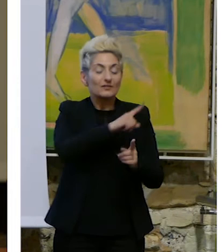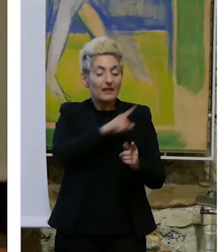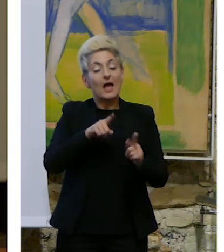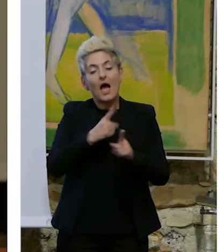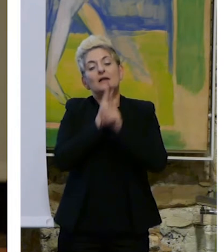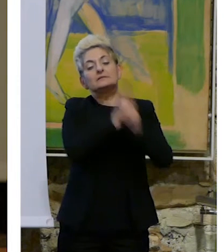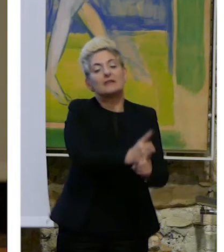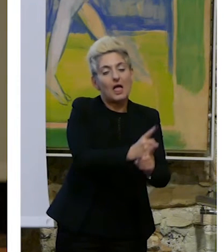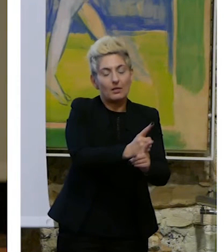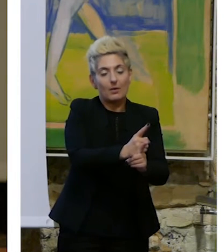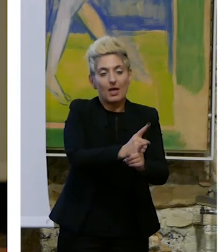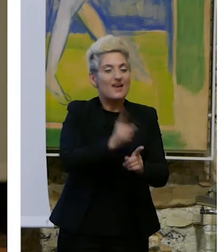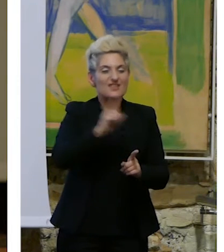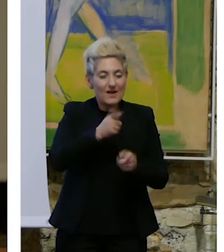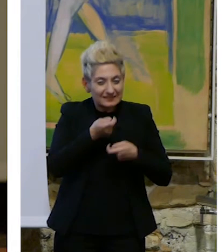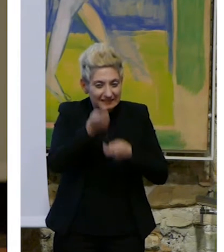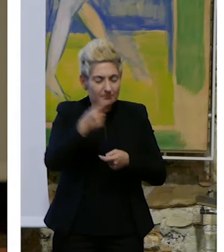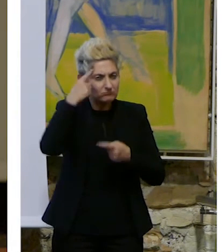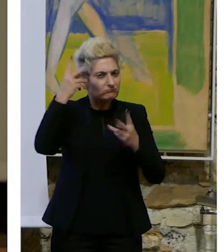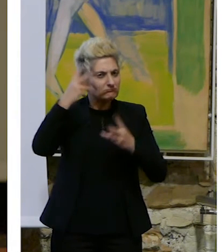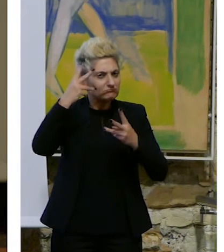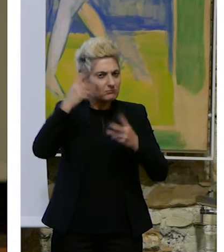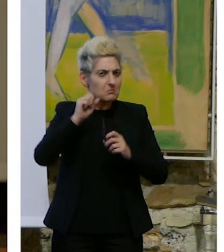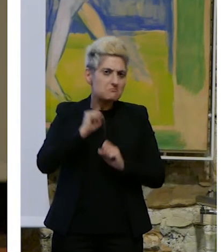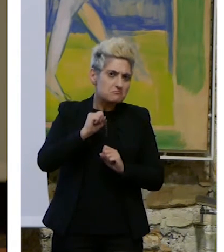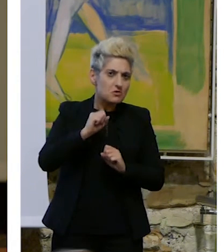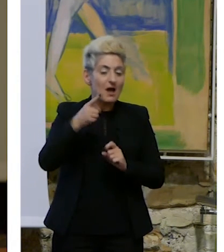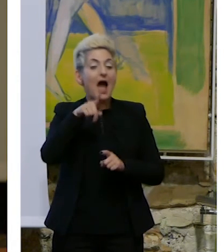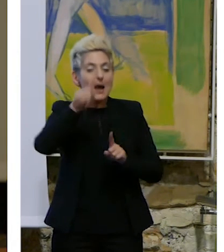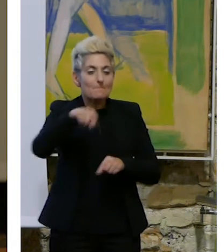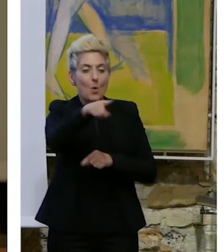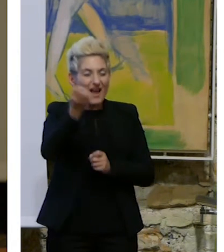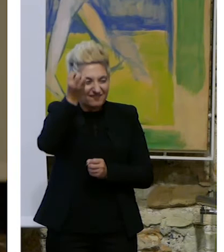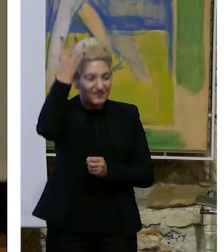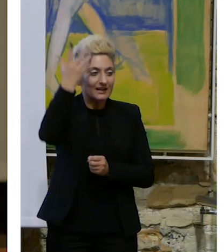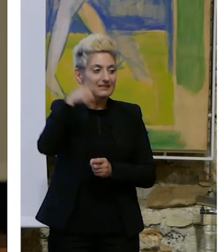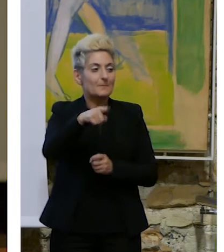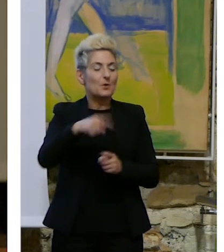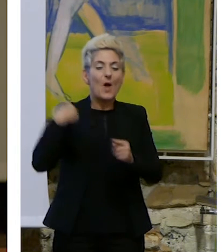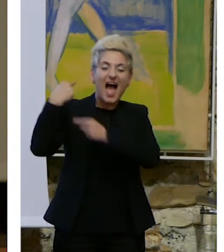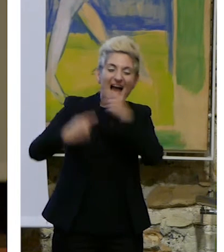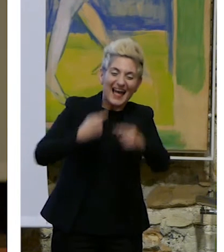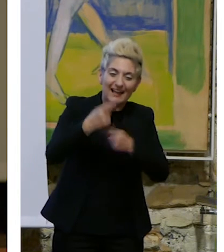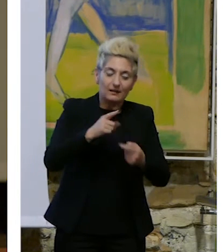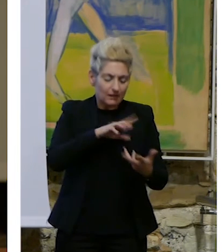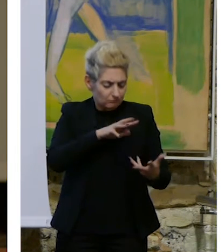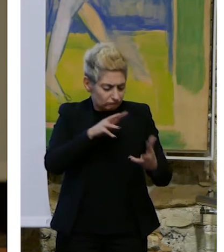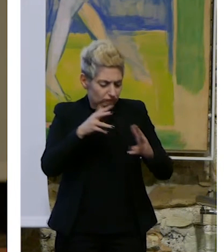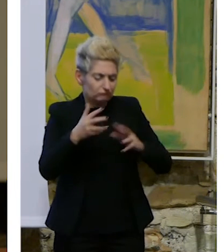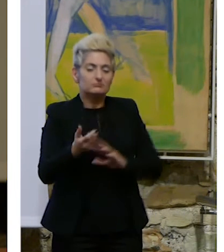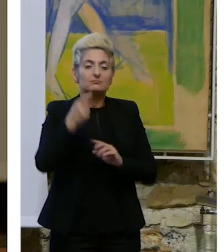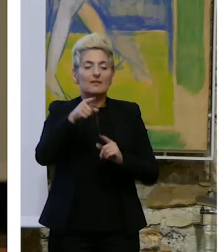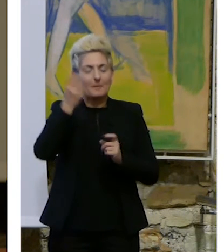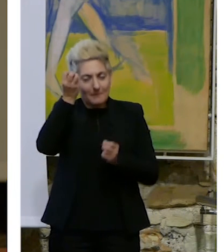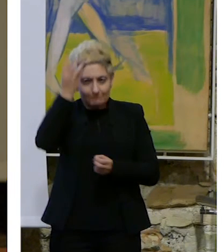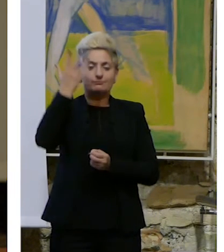e molto sarà ciò che tu sei in grado di inventare in base all'eredità che hai ricevuto. Questo